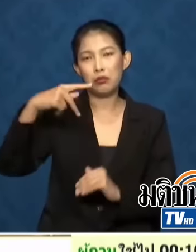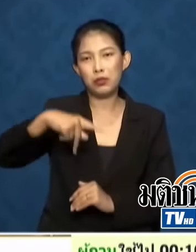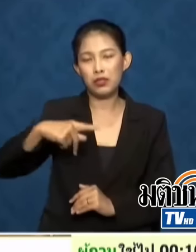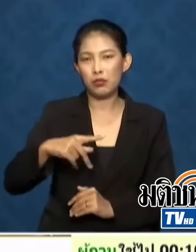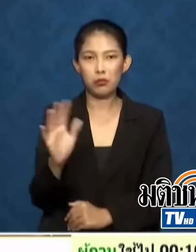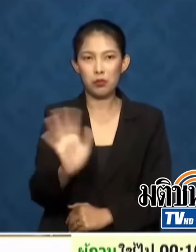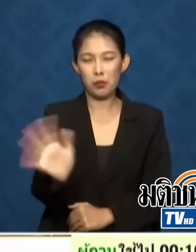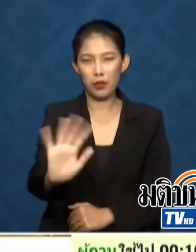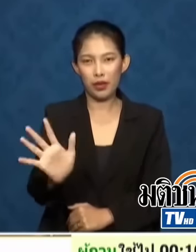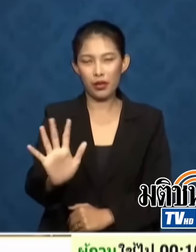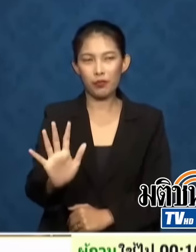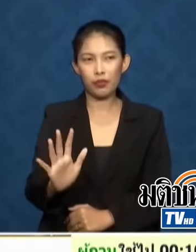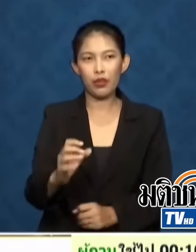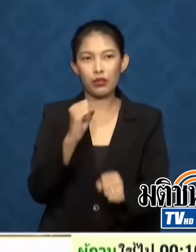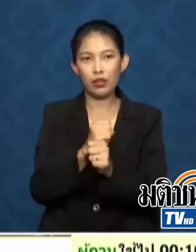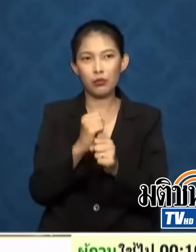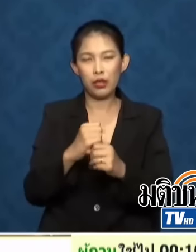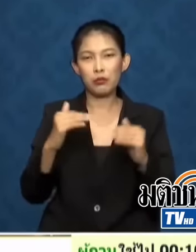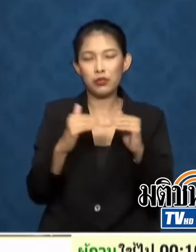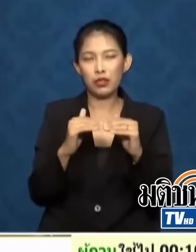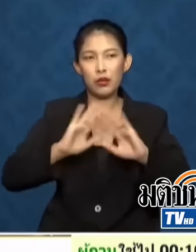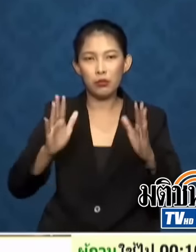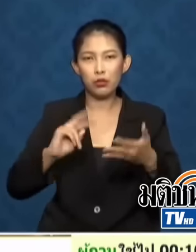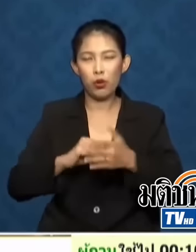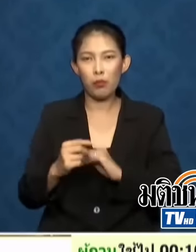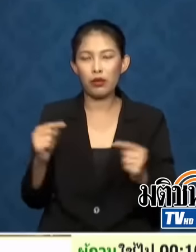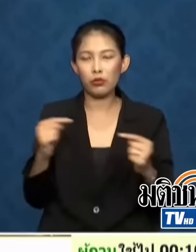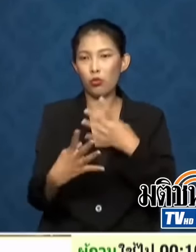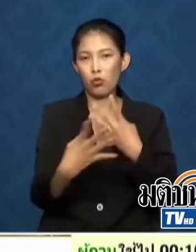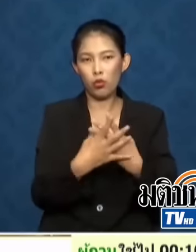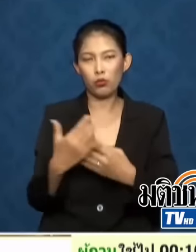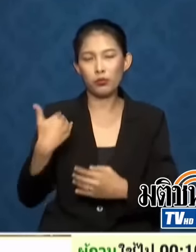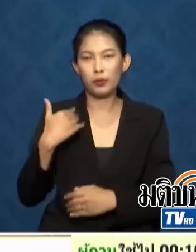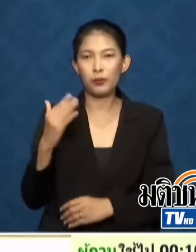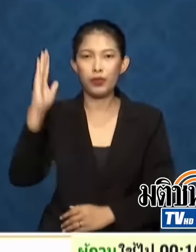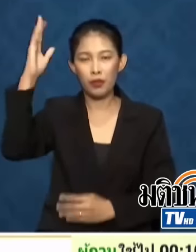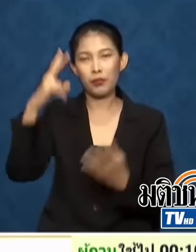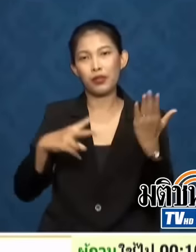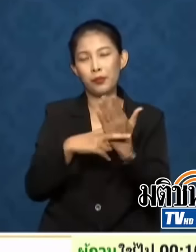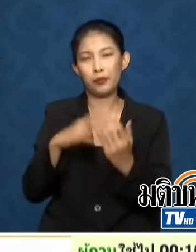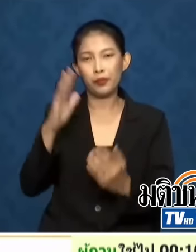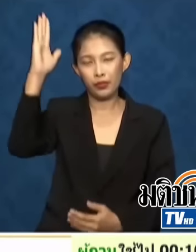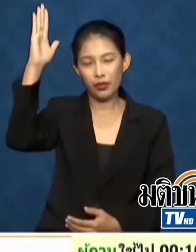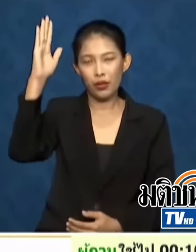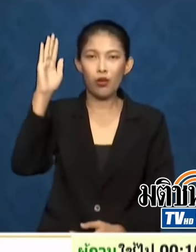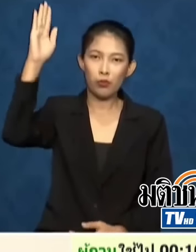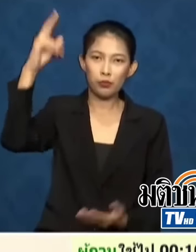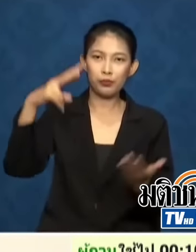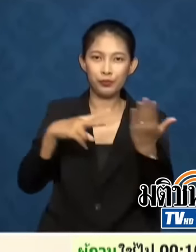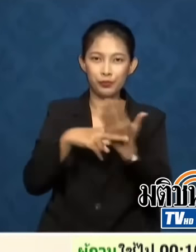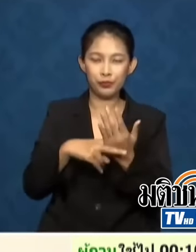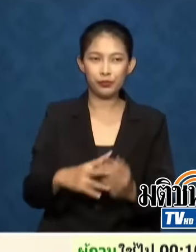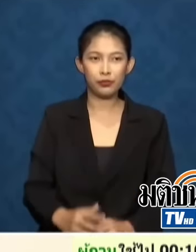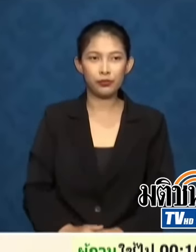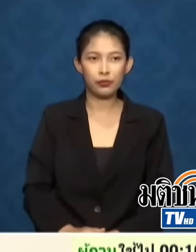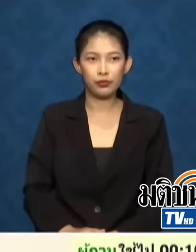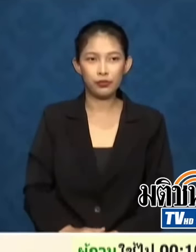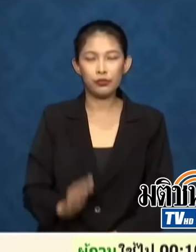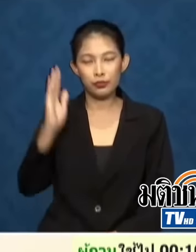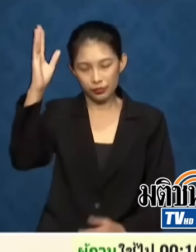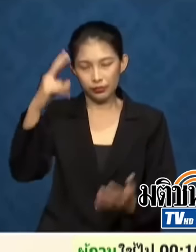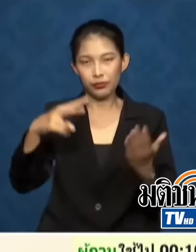ได้ทำให้การละเมิดสิทธิมนุษยชนในเรือนจำลดลง ท่านประธานคะขอประท้วงค่ะ พี่ผู้